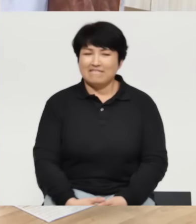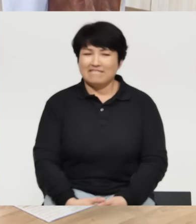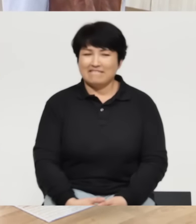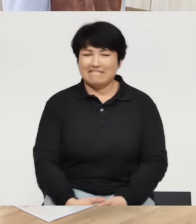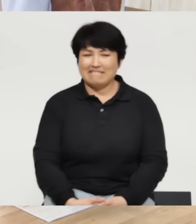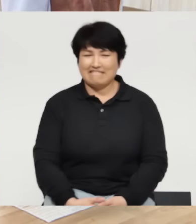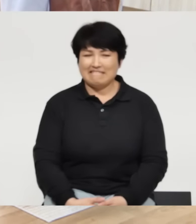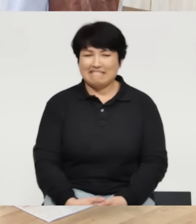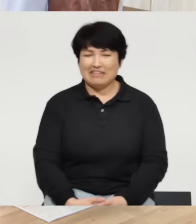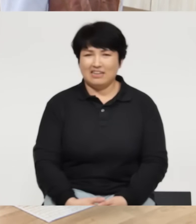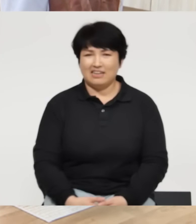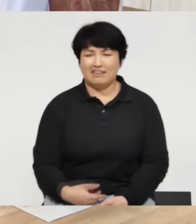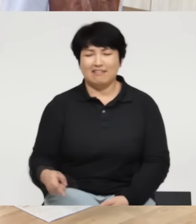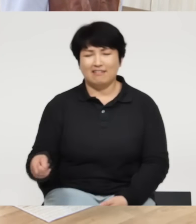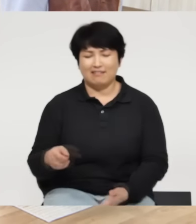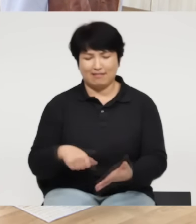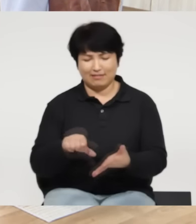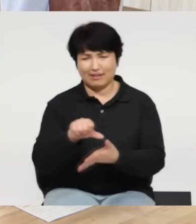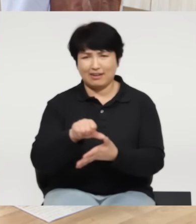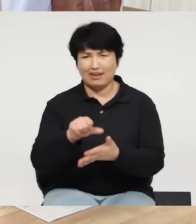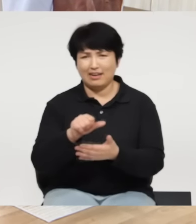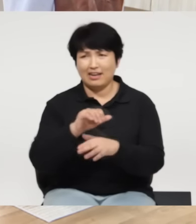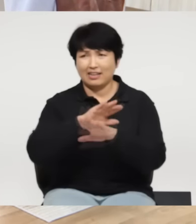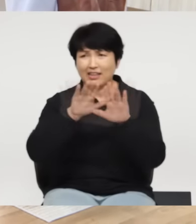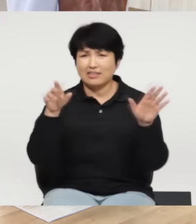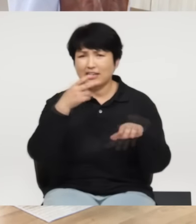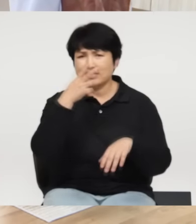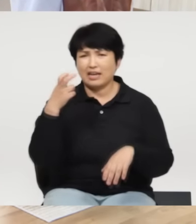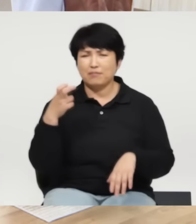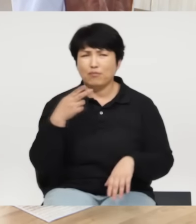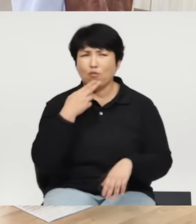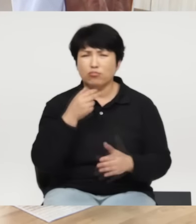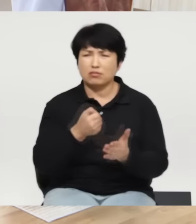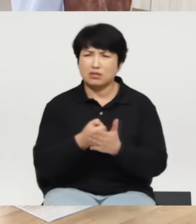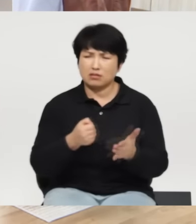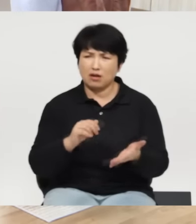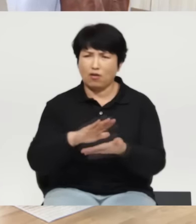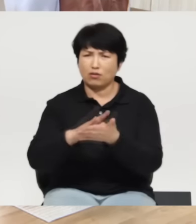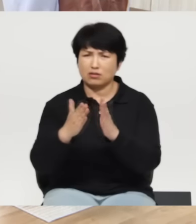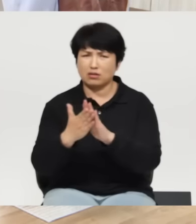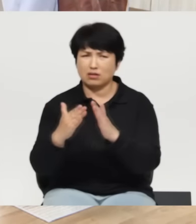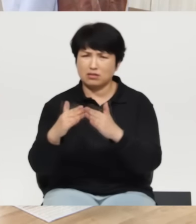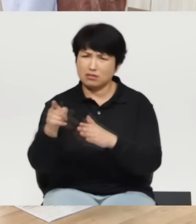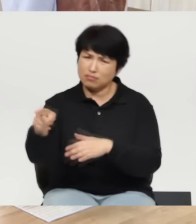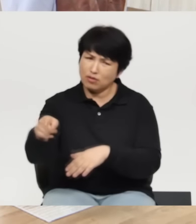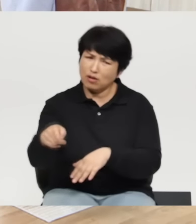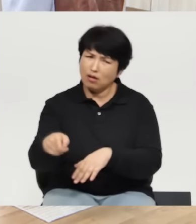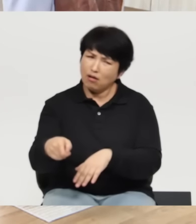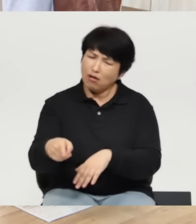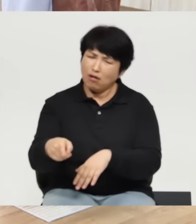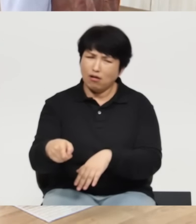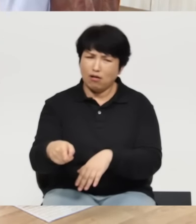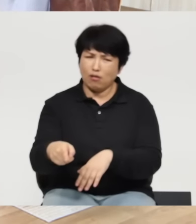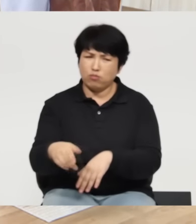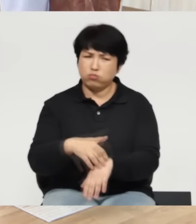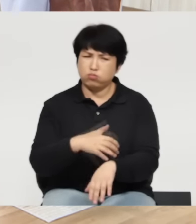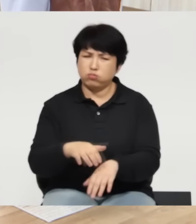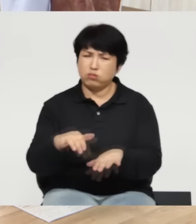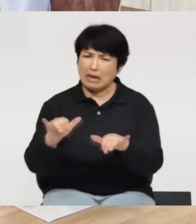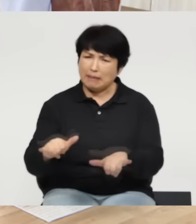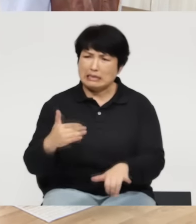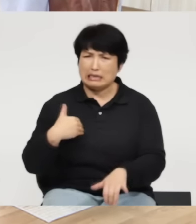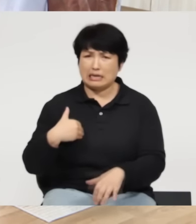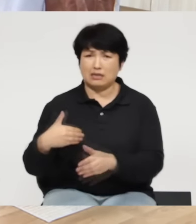아 스님 사실 제가 아이가 낮잠을 안 자니까 어린이집에서 괜히 힘들어할 것 같아서 제가 데리고 오는데 제가